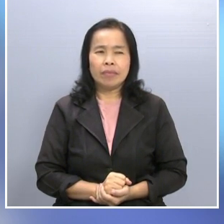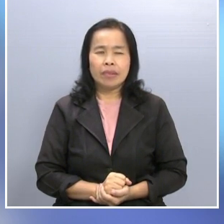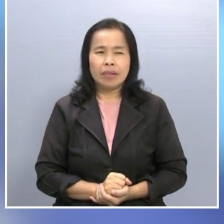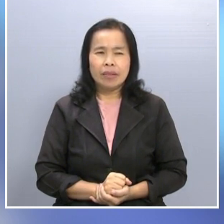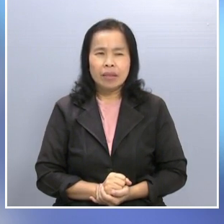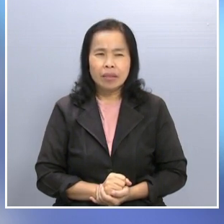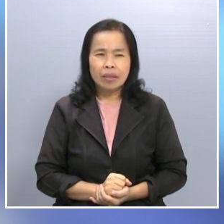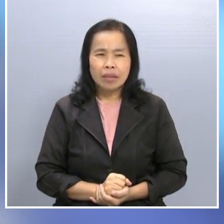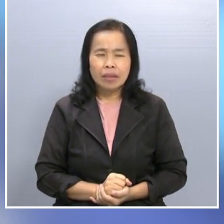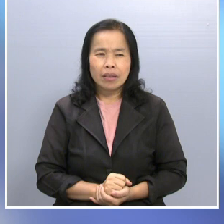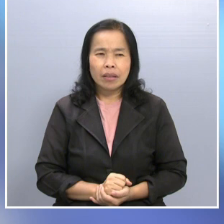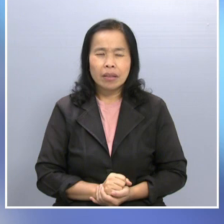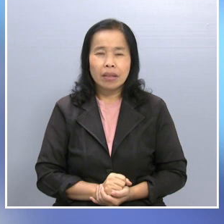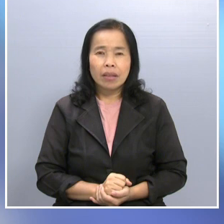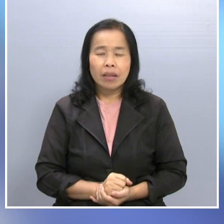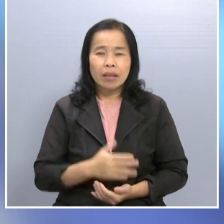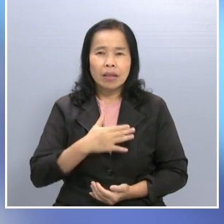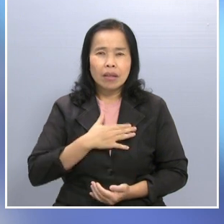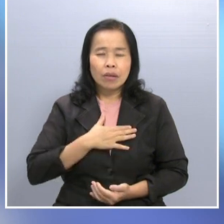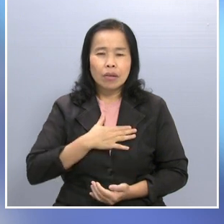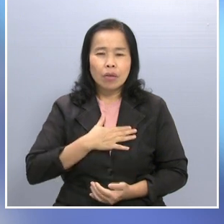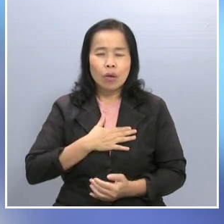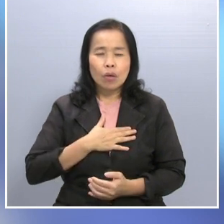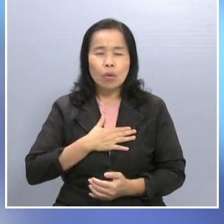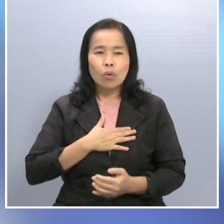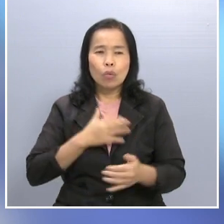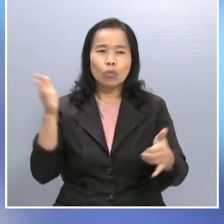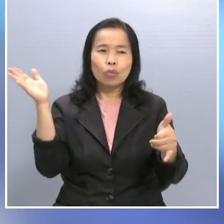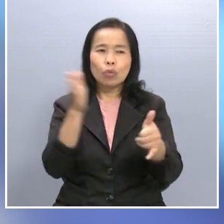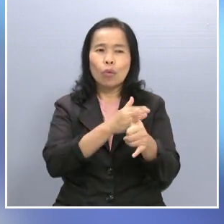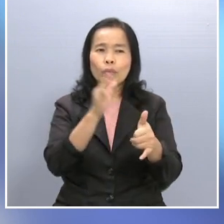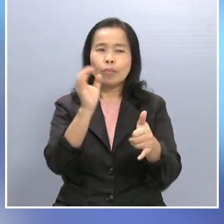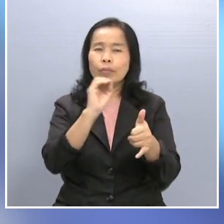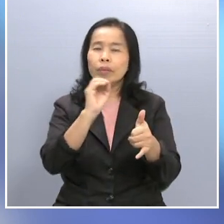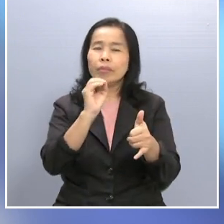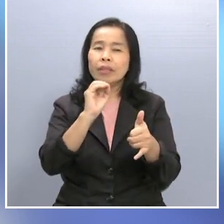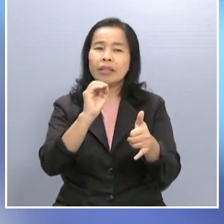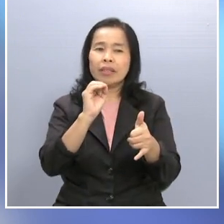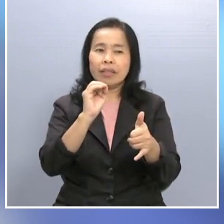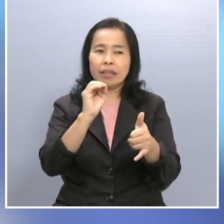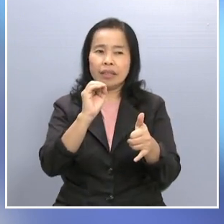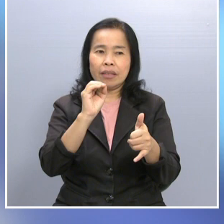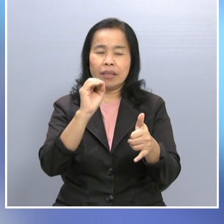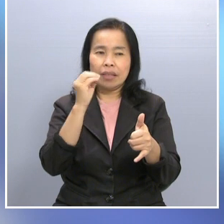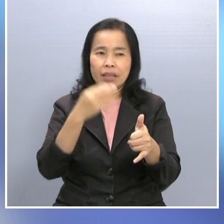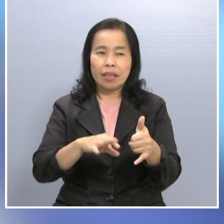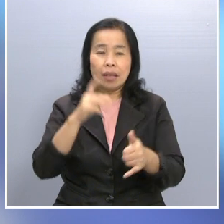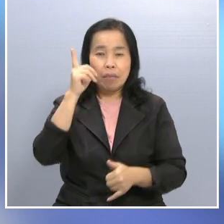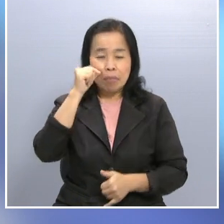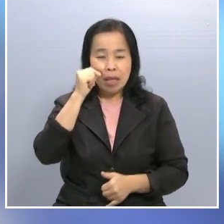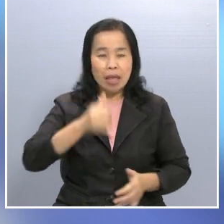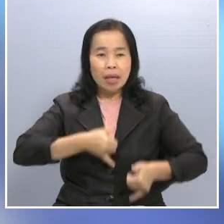อกก่อนนะพบที่ไหนตบพบโรงพักพบผีสั้นพบแล้วทานิ่งไปสั้น